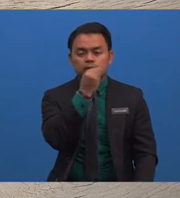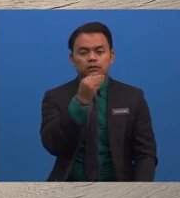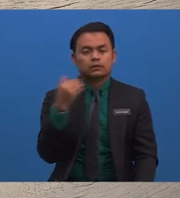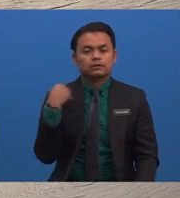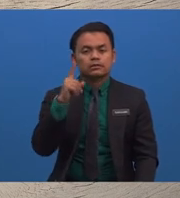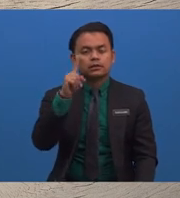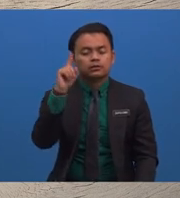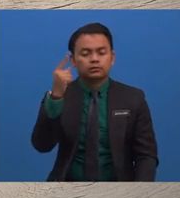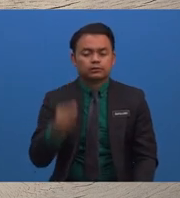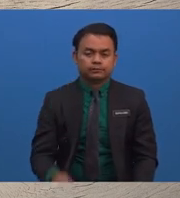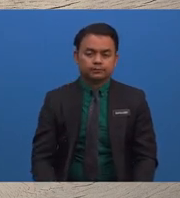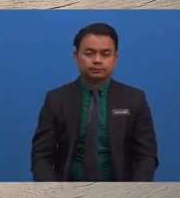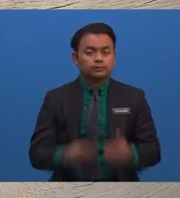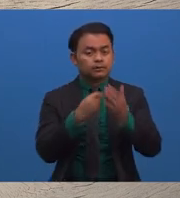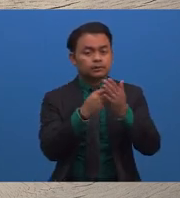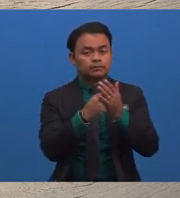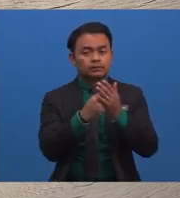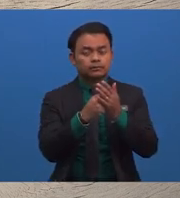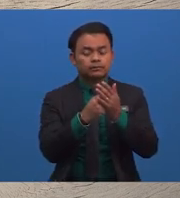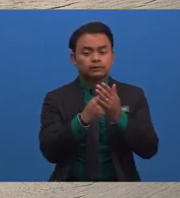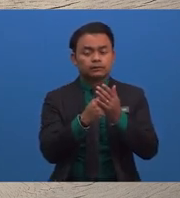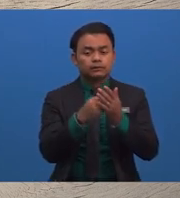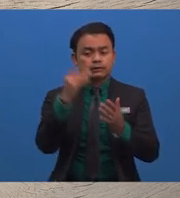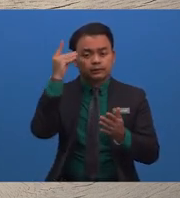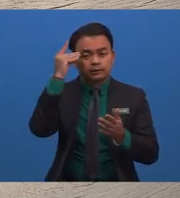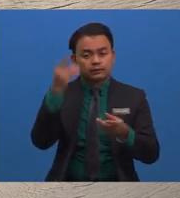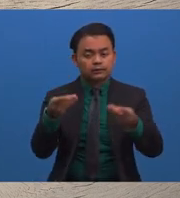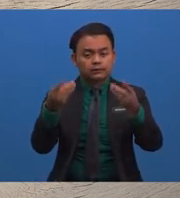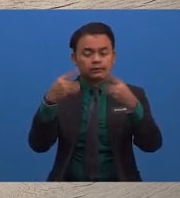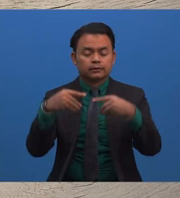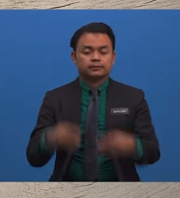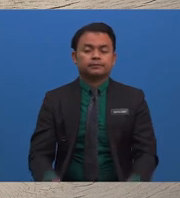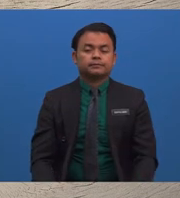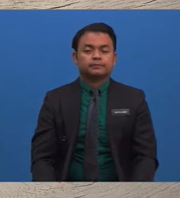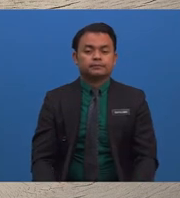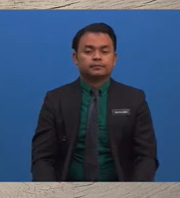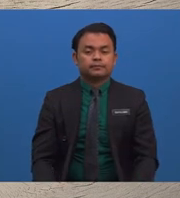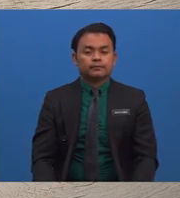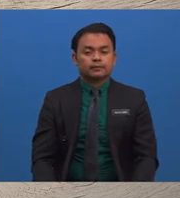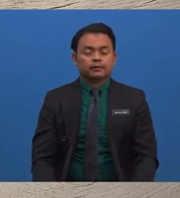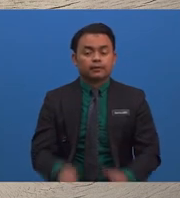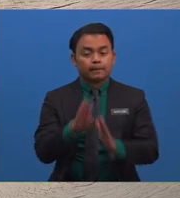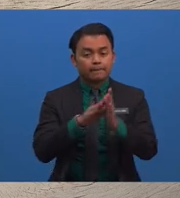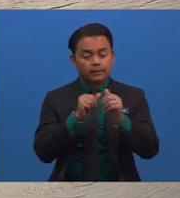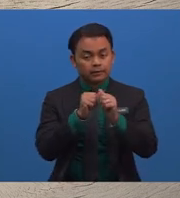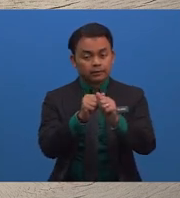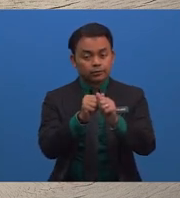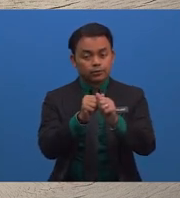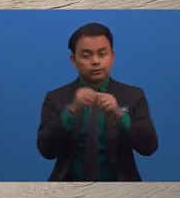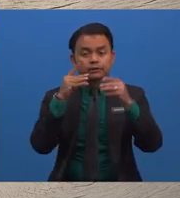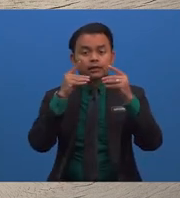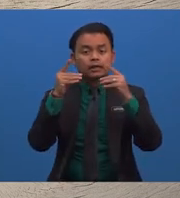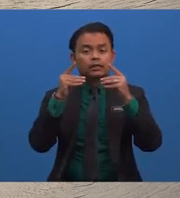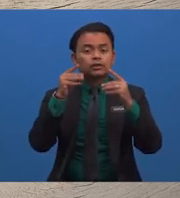Mira didatangi oleh Dani. Berikut dialog Dani kepada Mira.